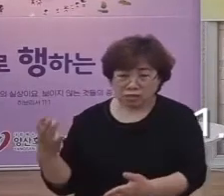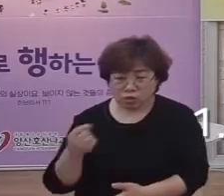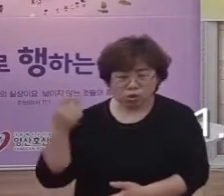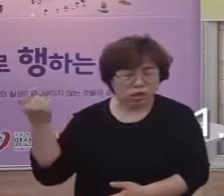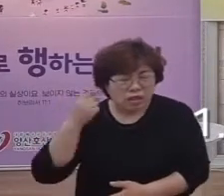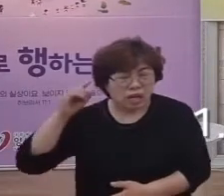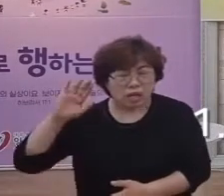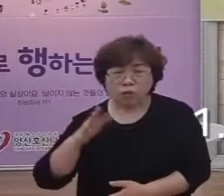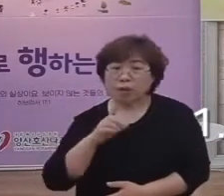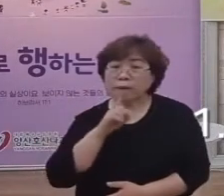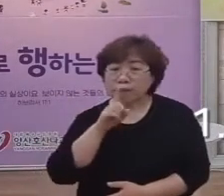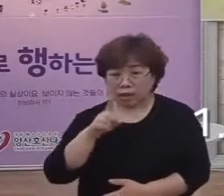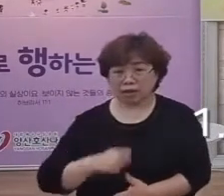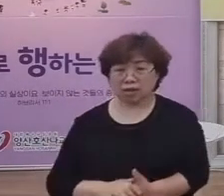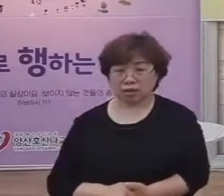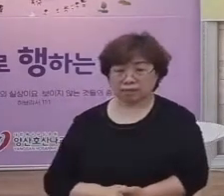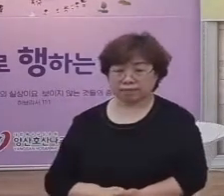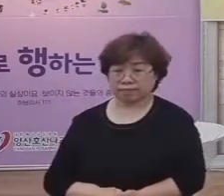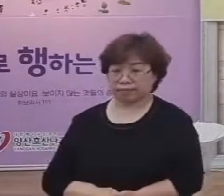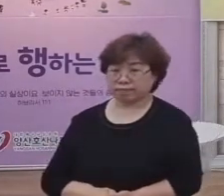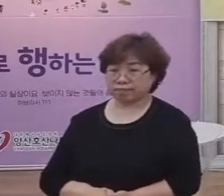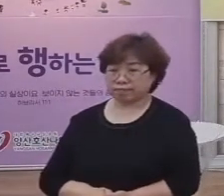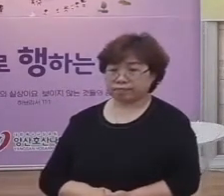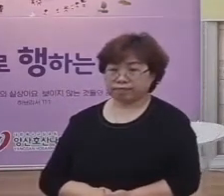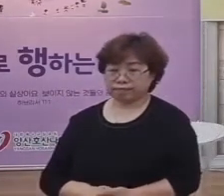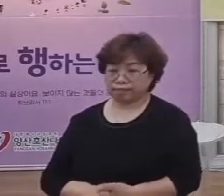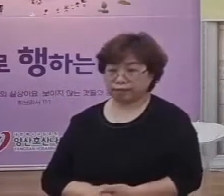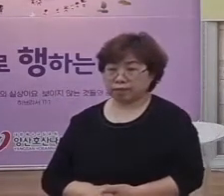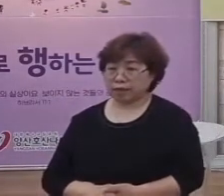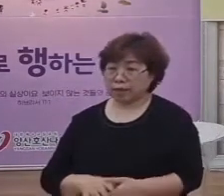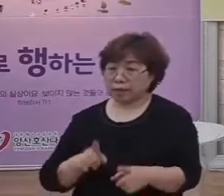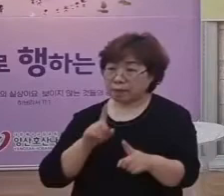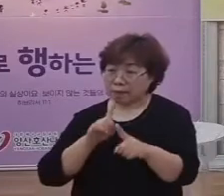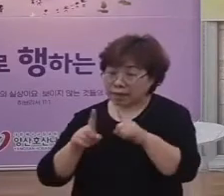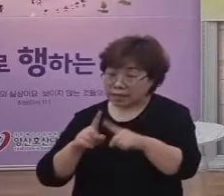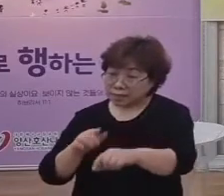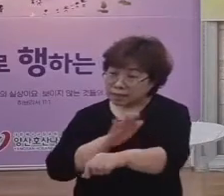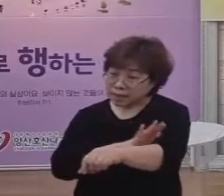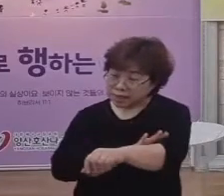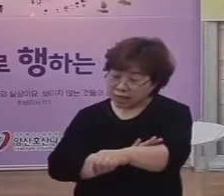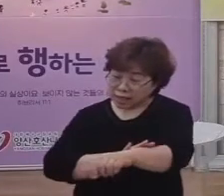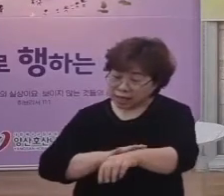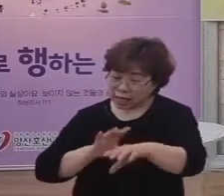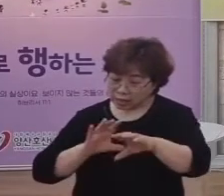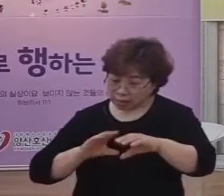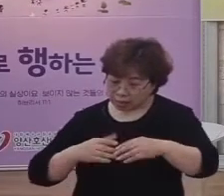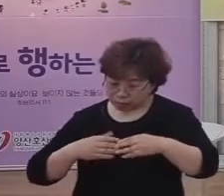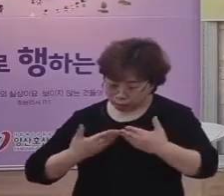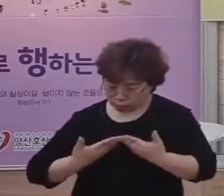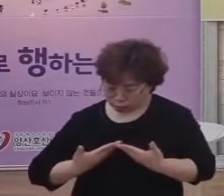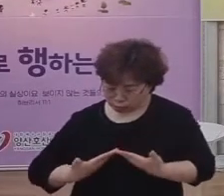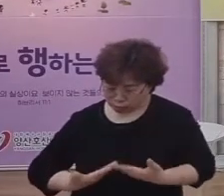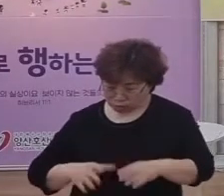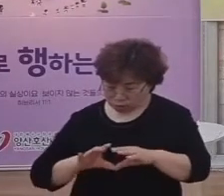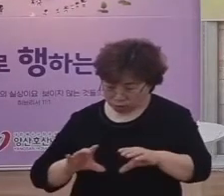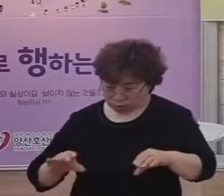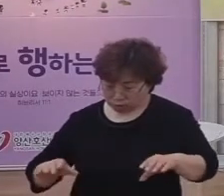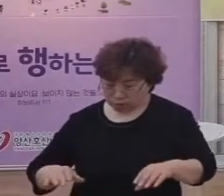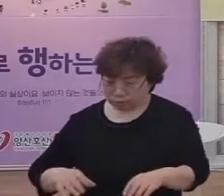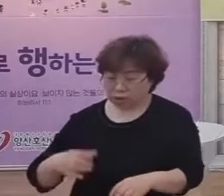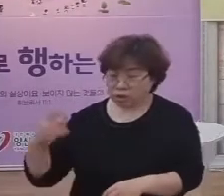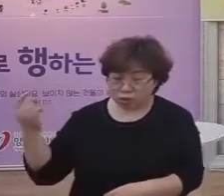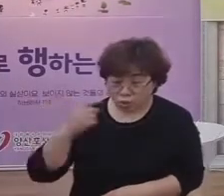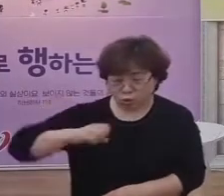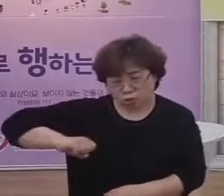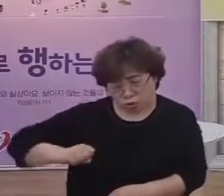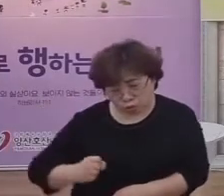말이에요. 자, 그렇게 말씀드렸어요. 그러니까 그 말씀 잘, 온유함으로 잘 들어야 한다. 순종함으로 들어야